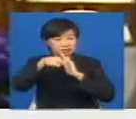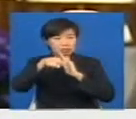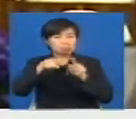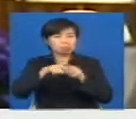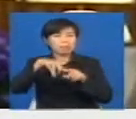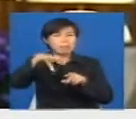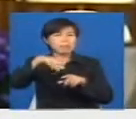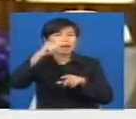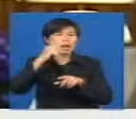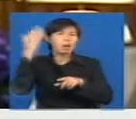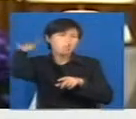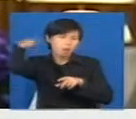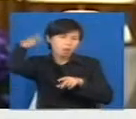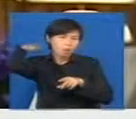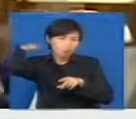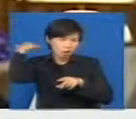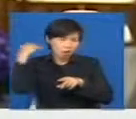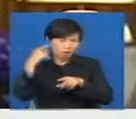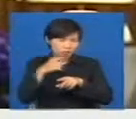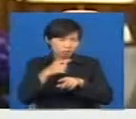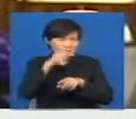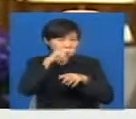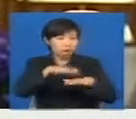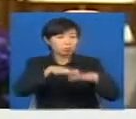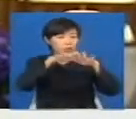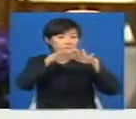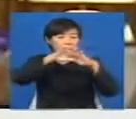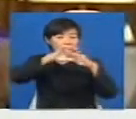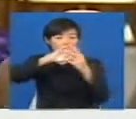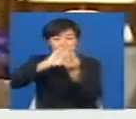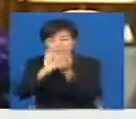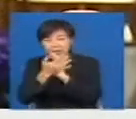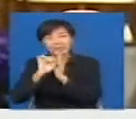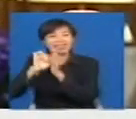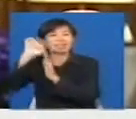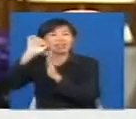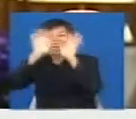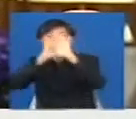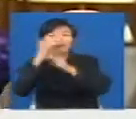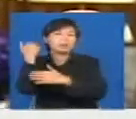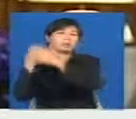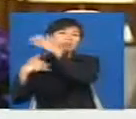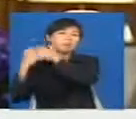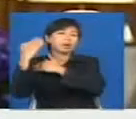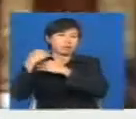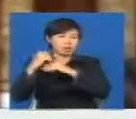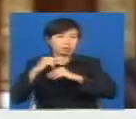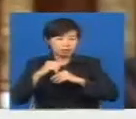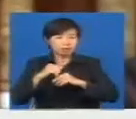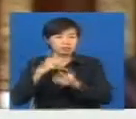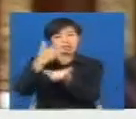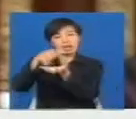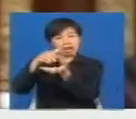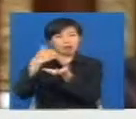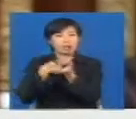ท่วมแล้วพญาเมงลายก็ย้ายไปเชียงใหม ่ นะครับเพราะฉะนั้นก็จะเป็นเรื่องราวอย่างนี้แล้วท่านรองนายกปราประสบก็เ